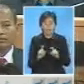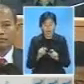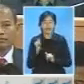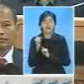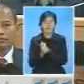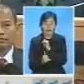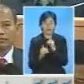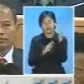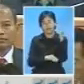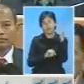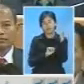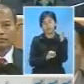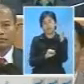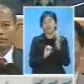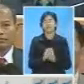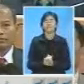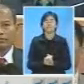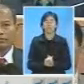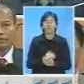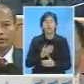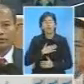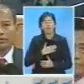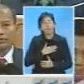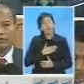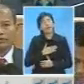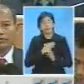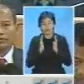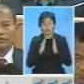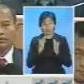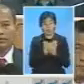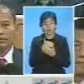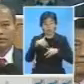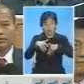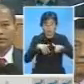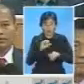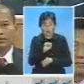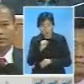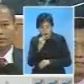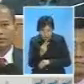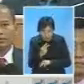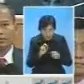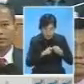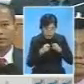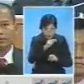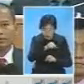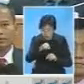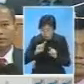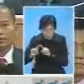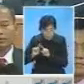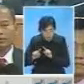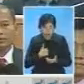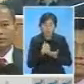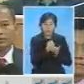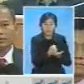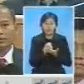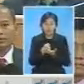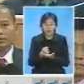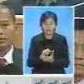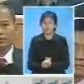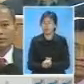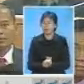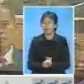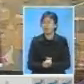ดสงขลาสิ่งเหล่านี้ถือว่าเรานั้นเป็นผู้แทนแล้วเนี่ยเห็นความยากลำบากไม่ว่าพี่น้องจะอยู่ที่ไหนนั้นเราต้องทำครับ ครับเอาเฉพา